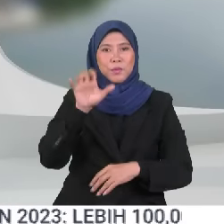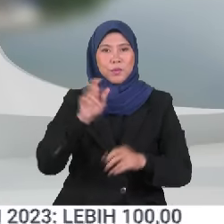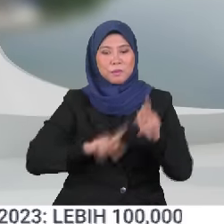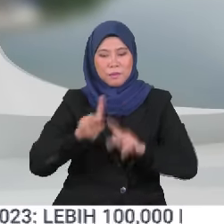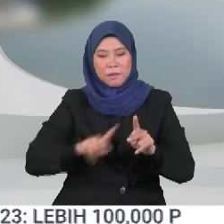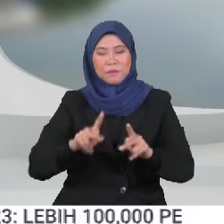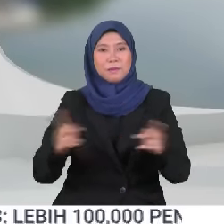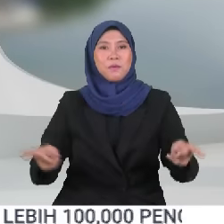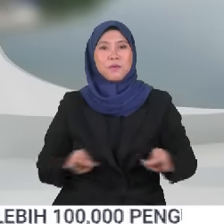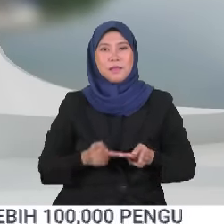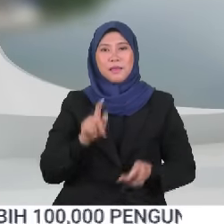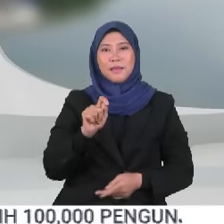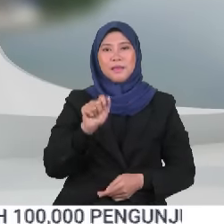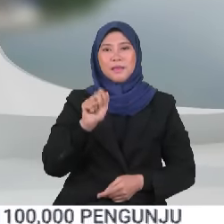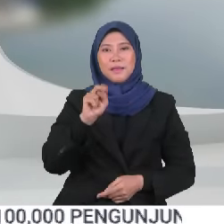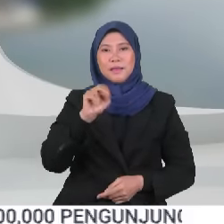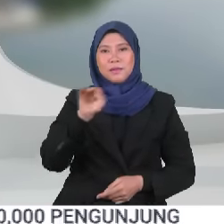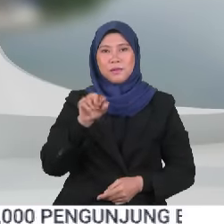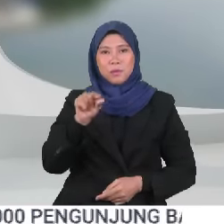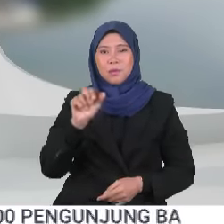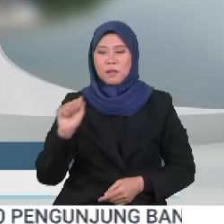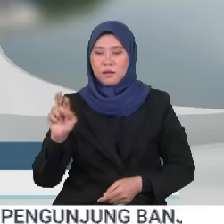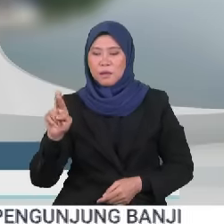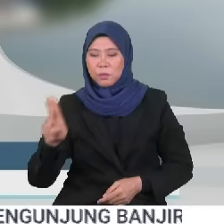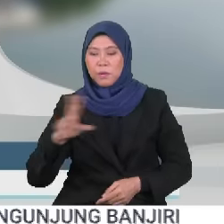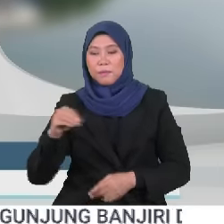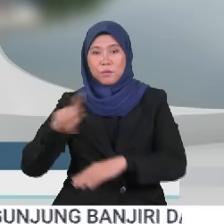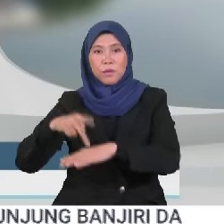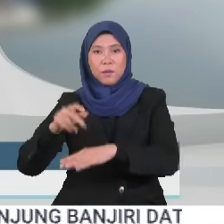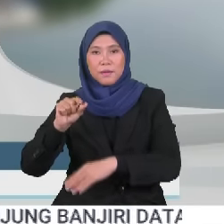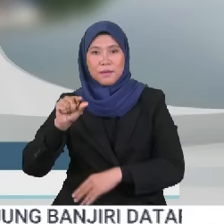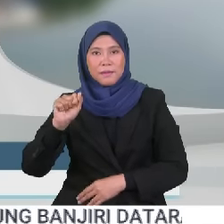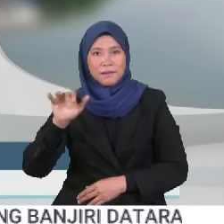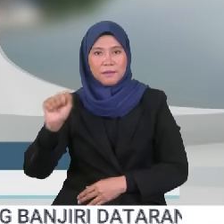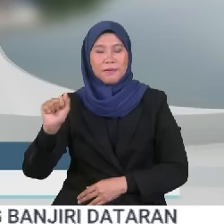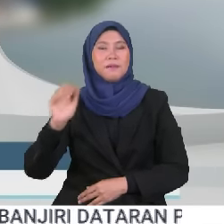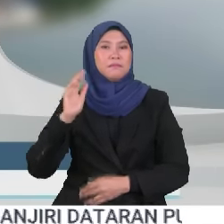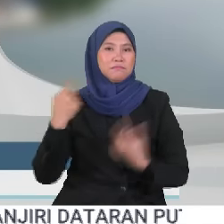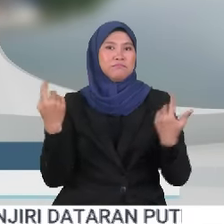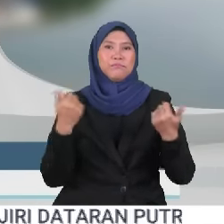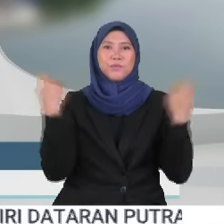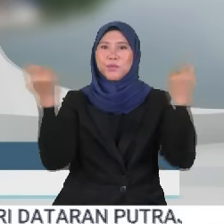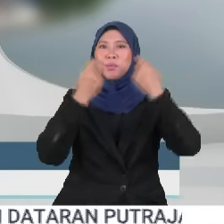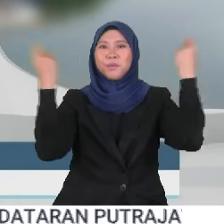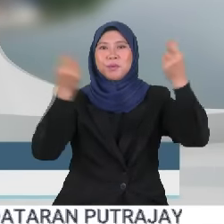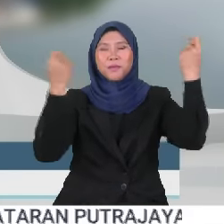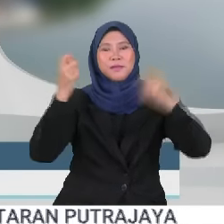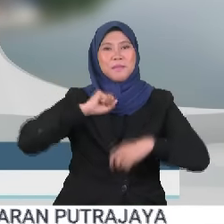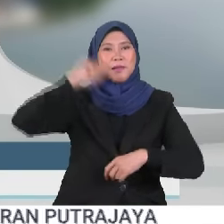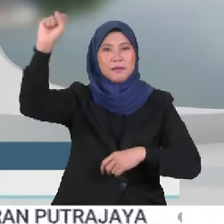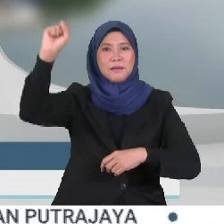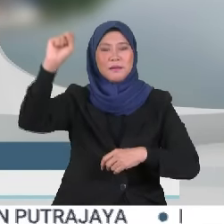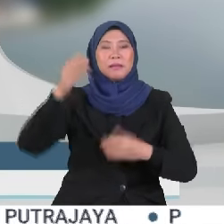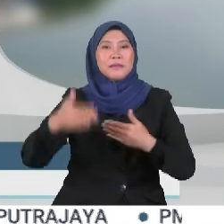sekitar kawasan Tanjung Aru 9 dan pulau Jaya hadir merayakan program ambang Merdeka malam tadi yang